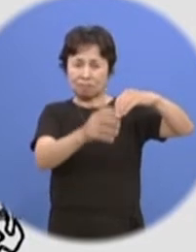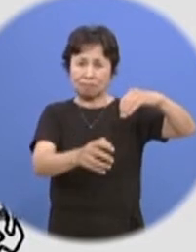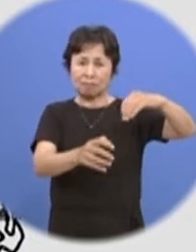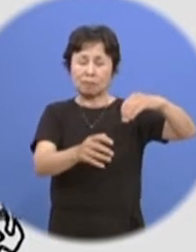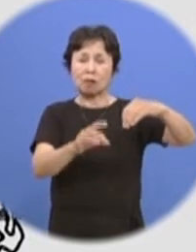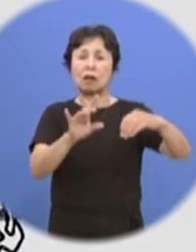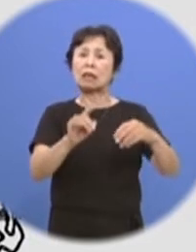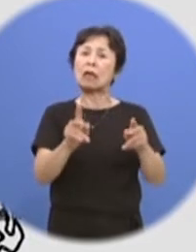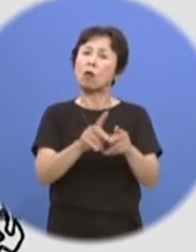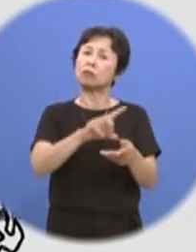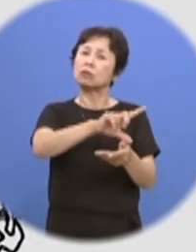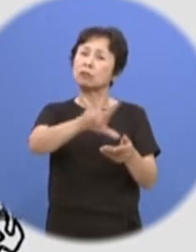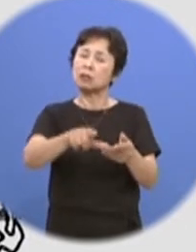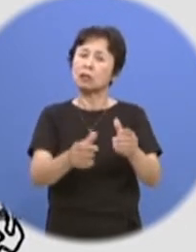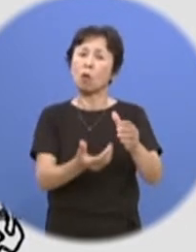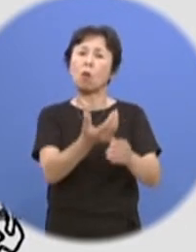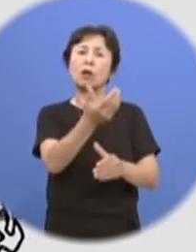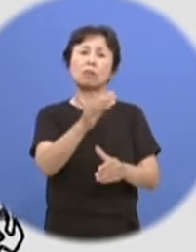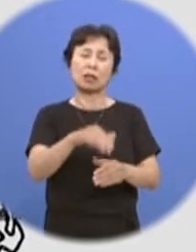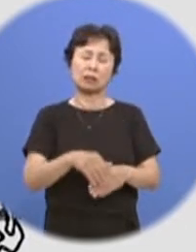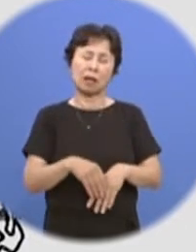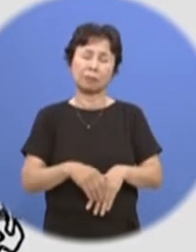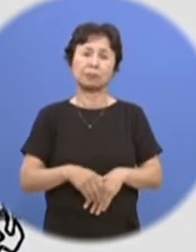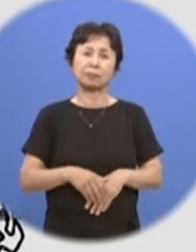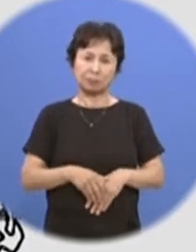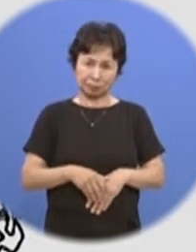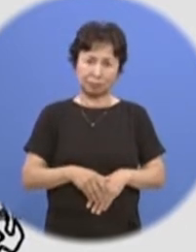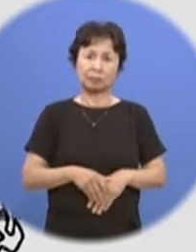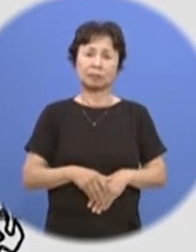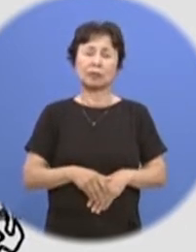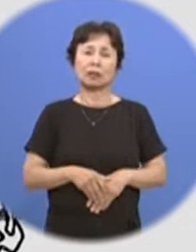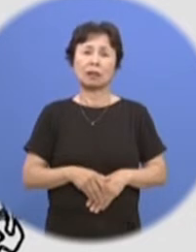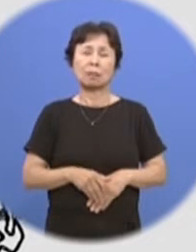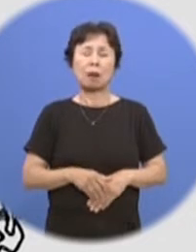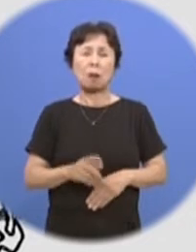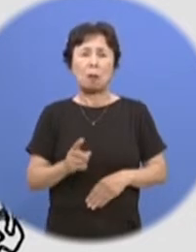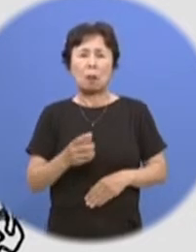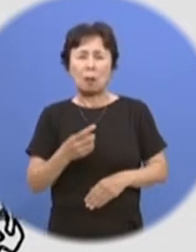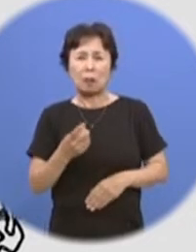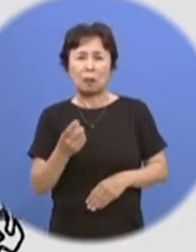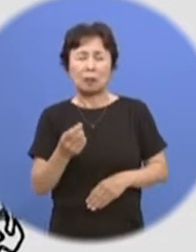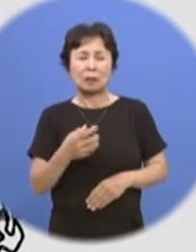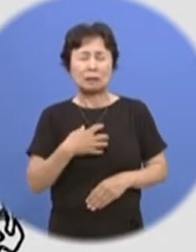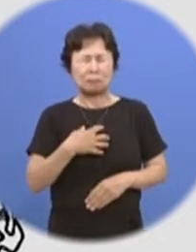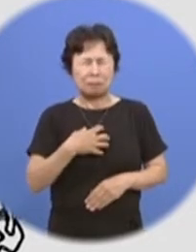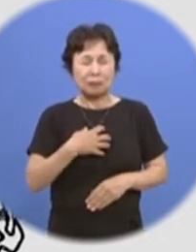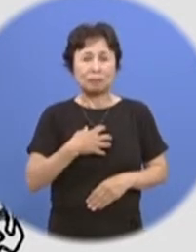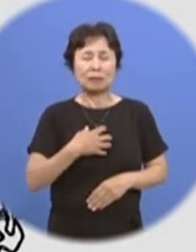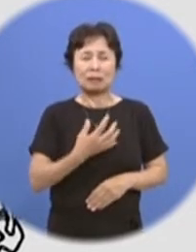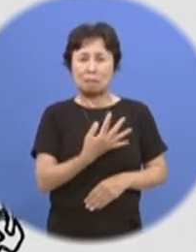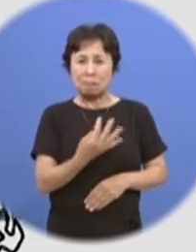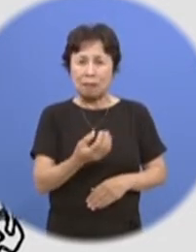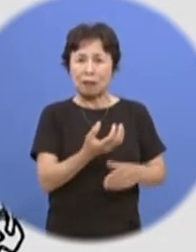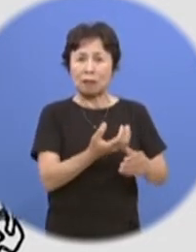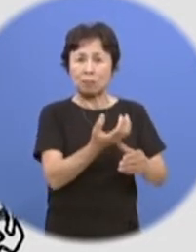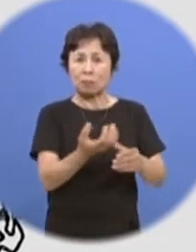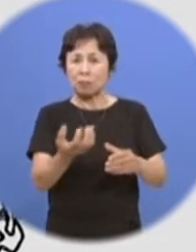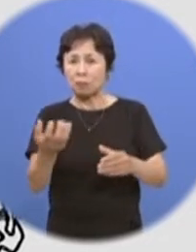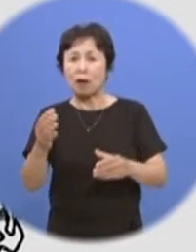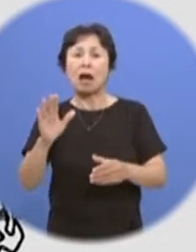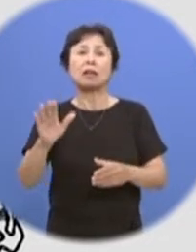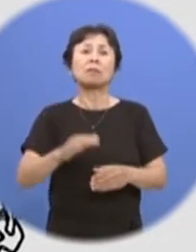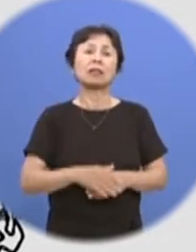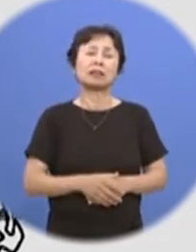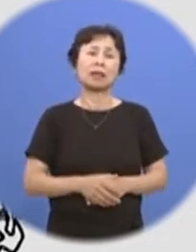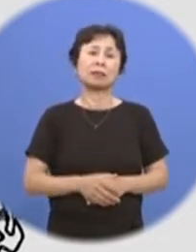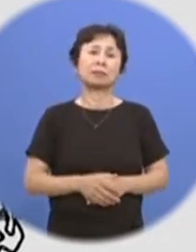って、 はい、 それで大変なことになるかなと思って心配するようなところがいくつかも出たんですね、それ